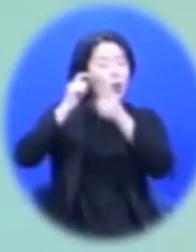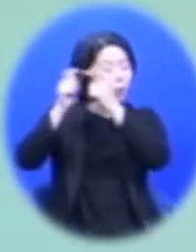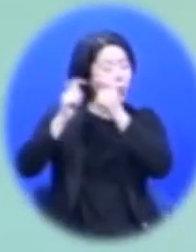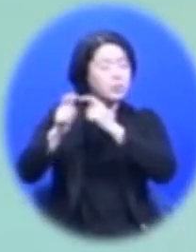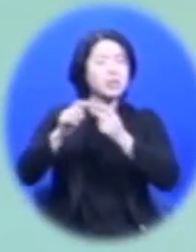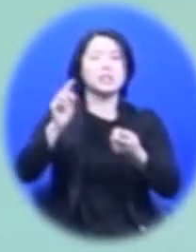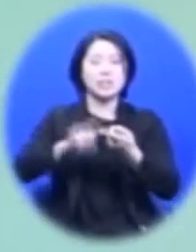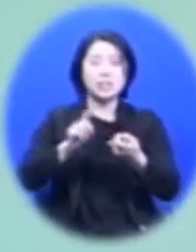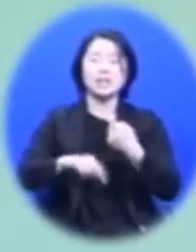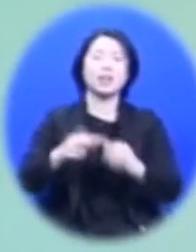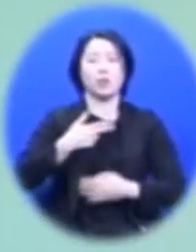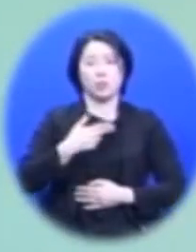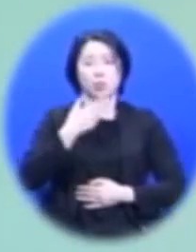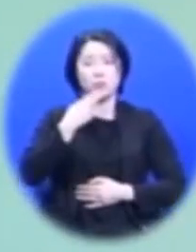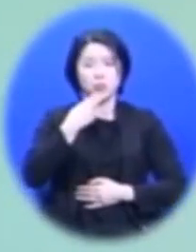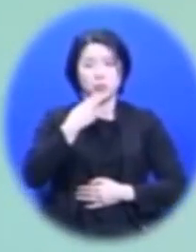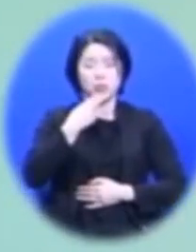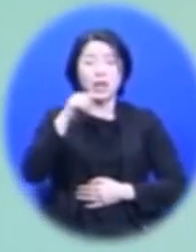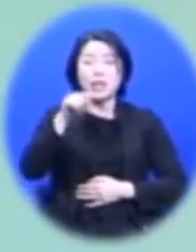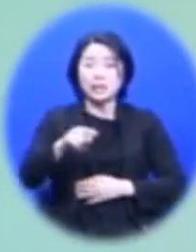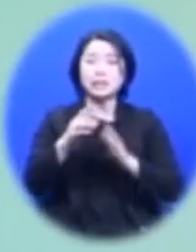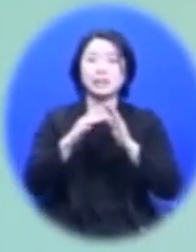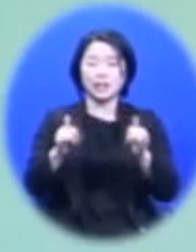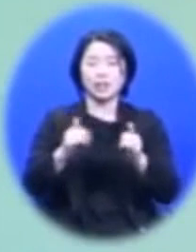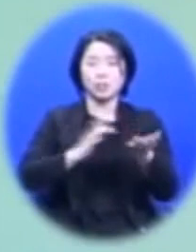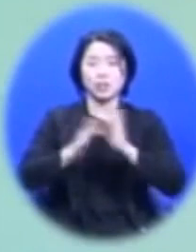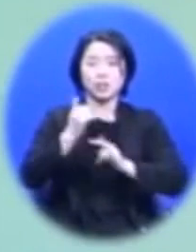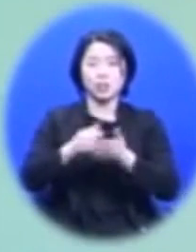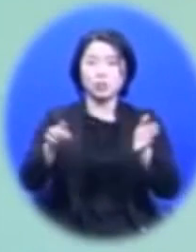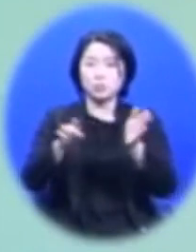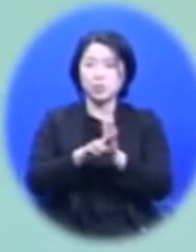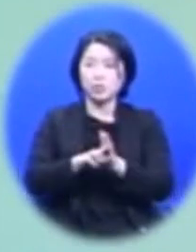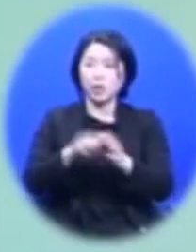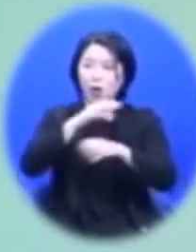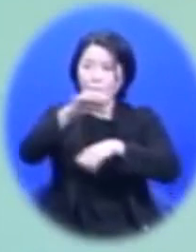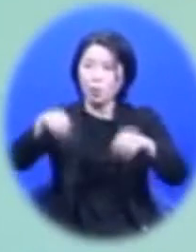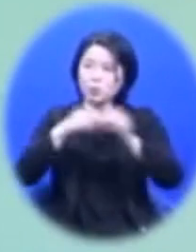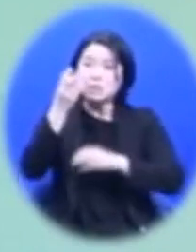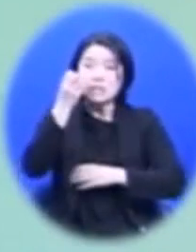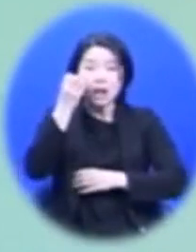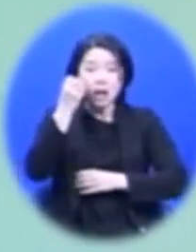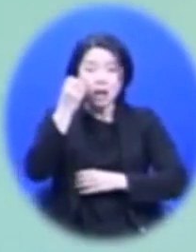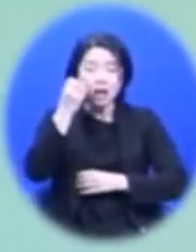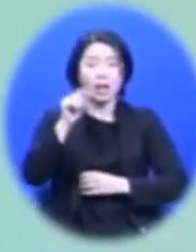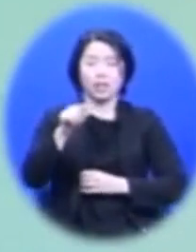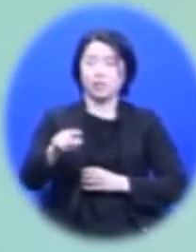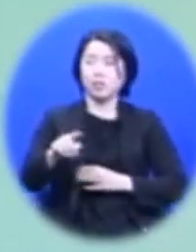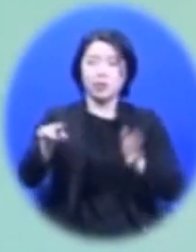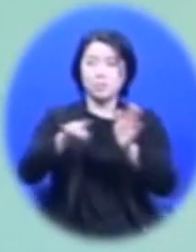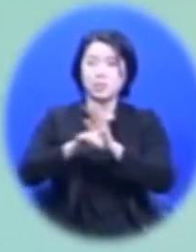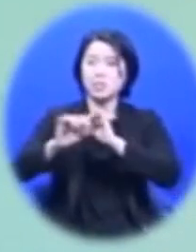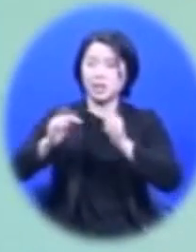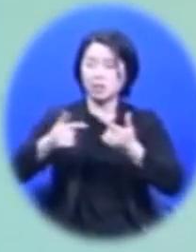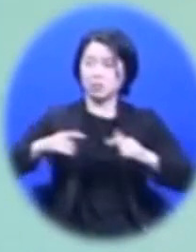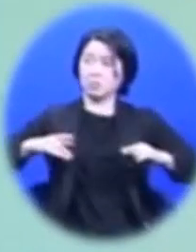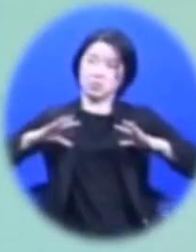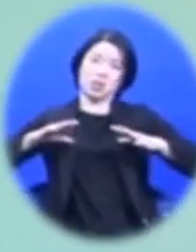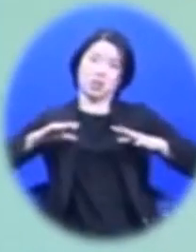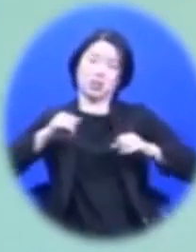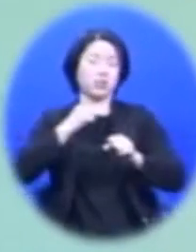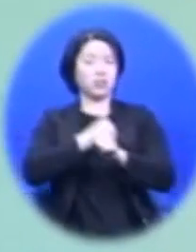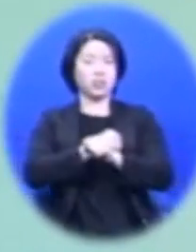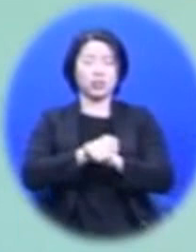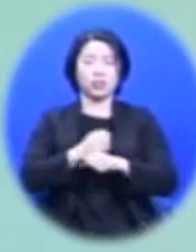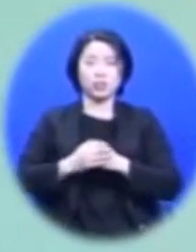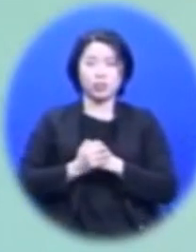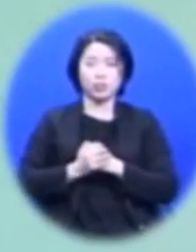없습니다. 그 사람은 예수님을 믿는 게 오히려 이상하고 예수님 안 믿는 것을 자랑으로 여기는